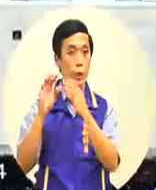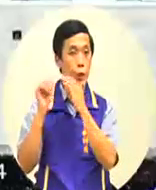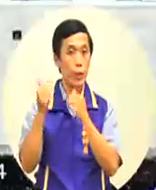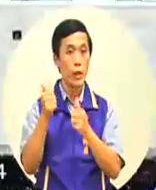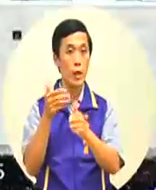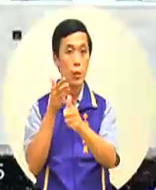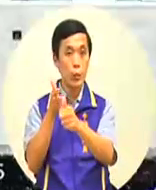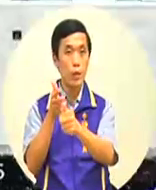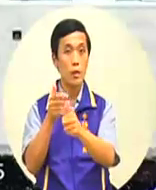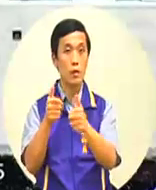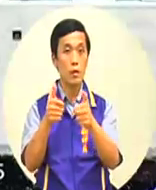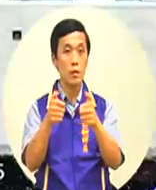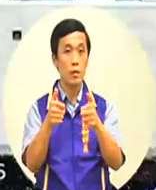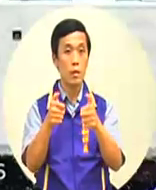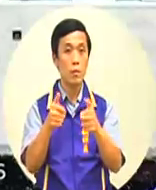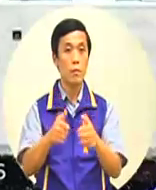询。